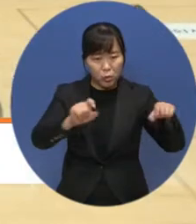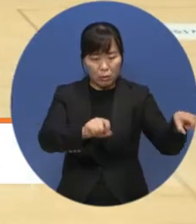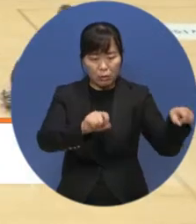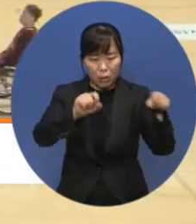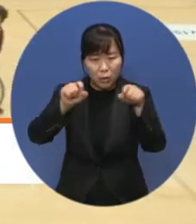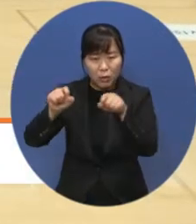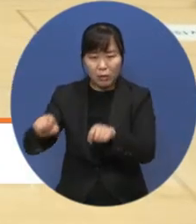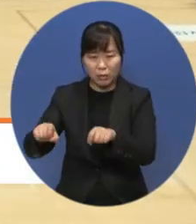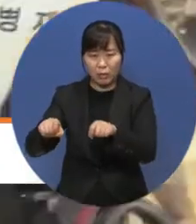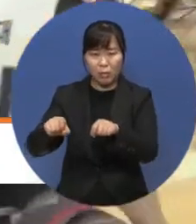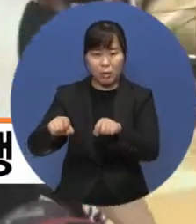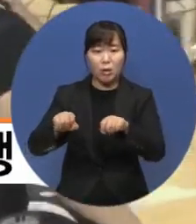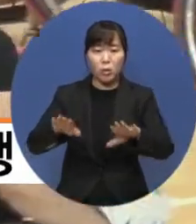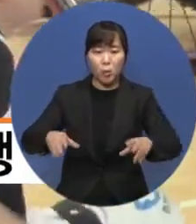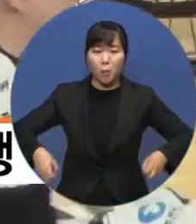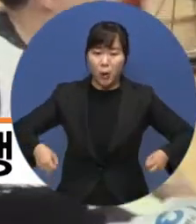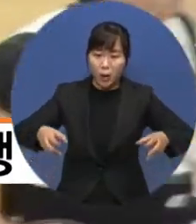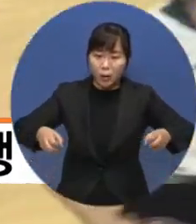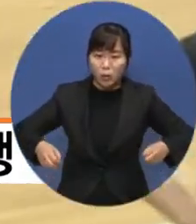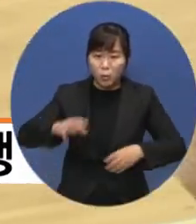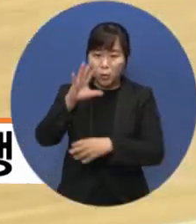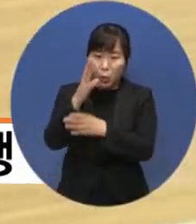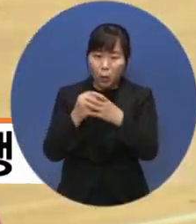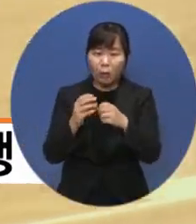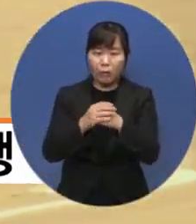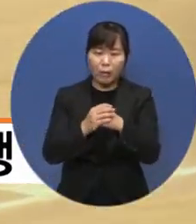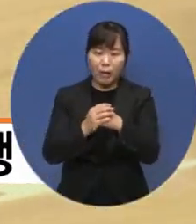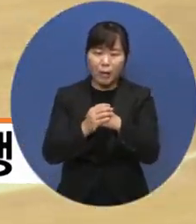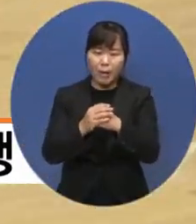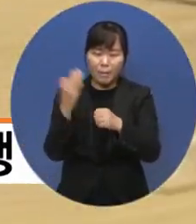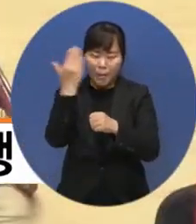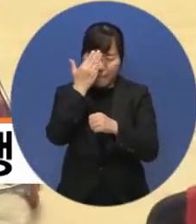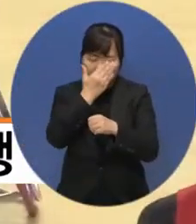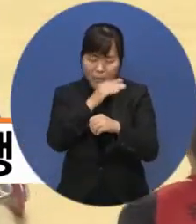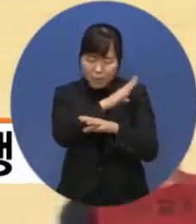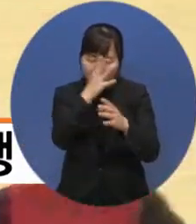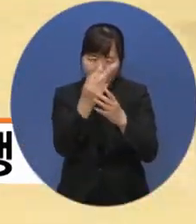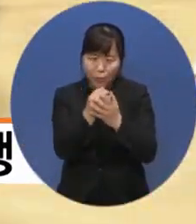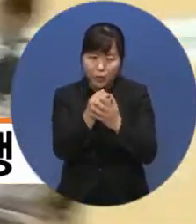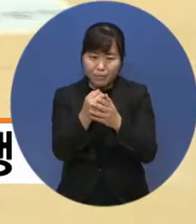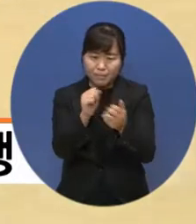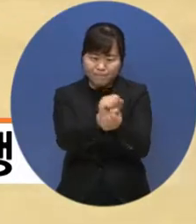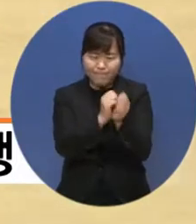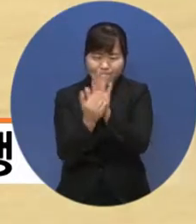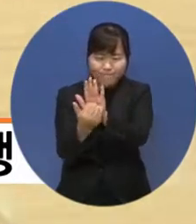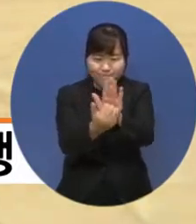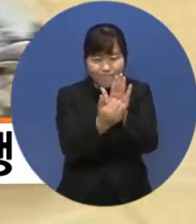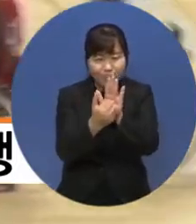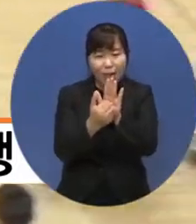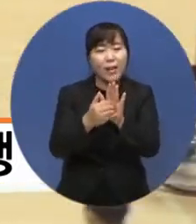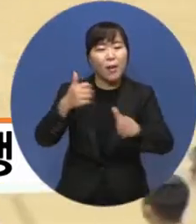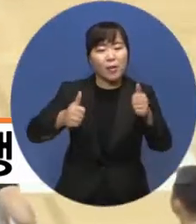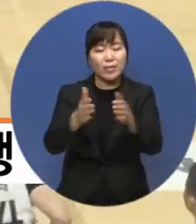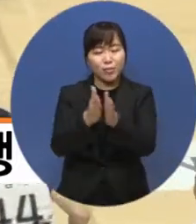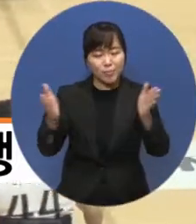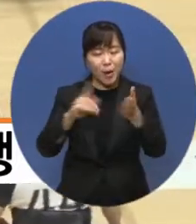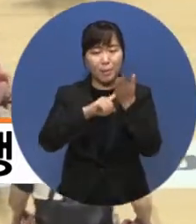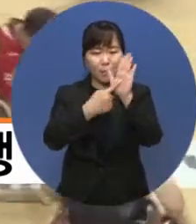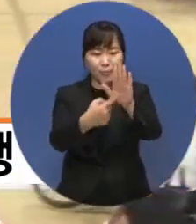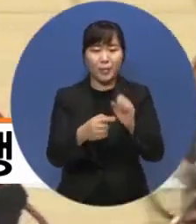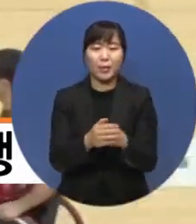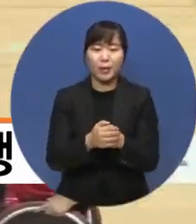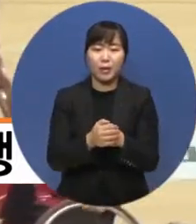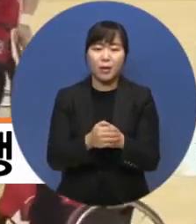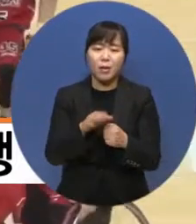연기된 가운데 KWBL이 철저한 방역을 약속하며 예정된 리그의 출발을 알렸습니다. 제대로